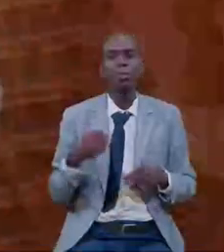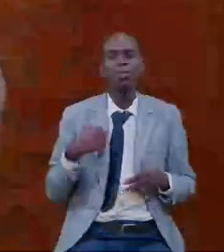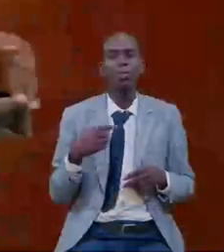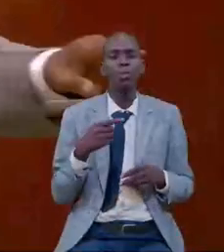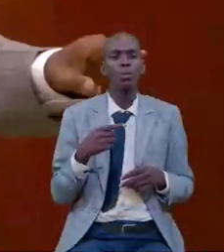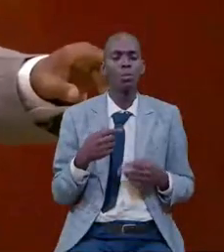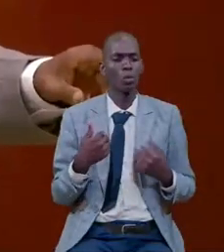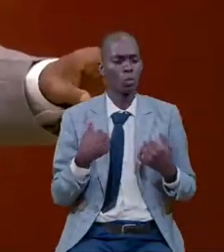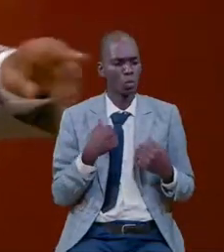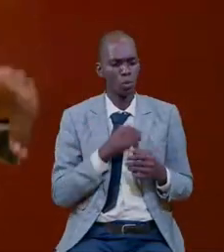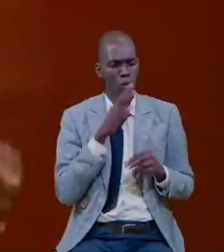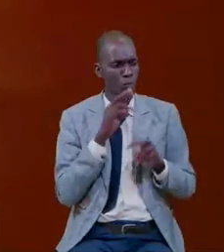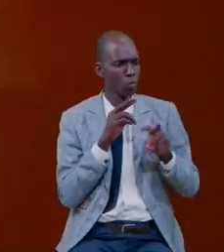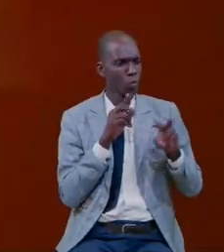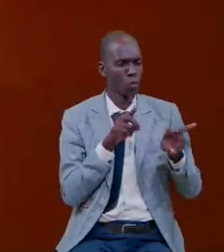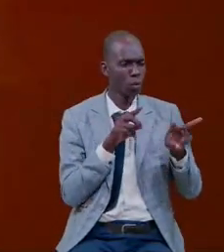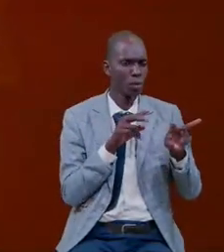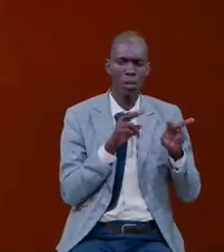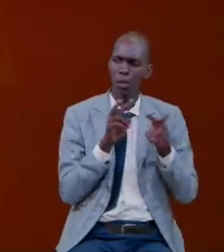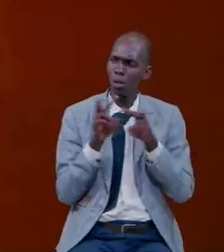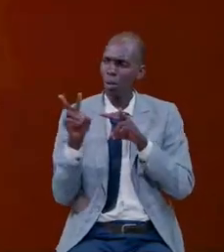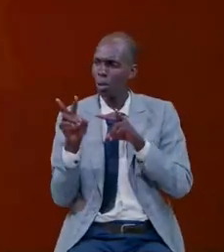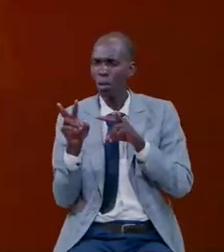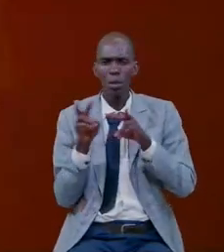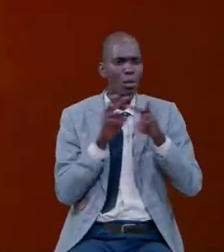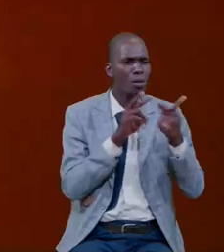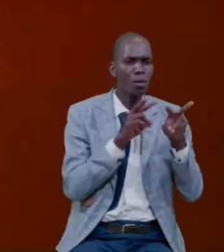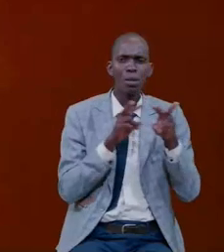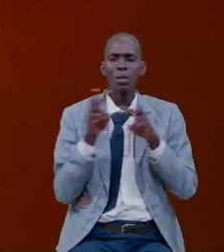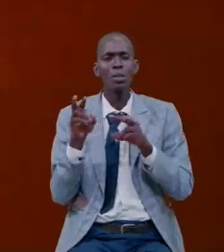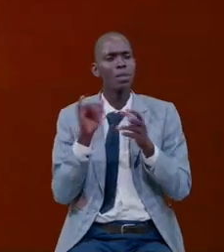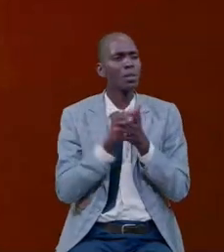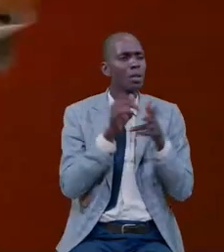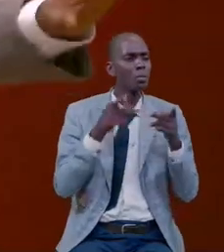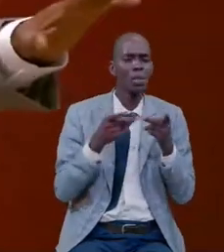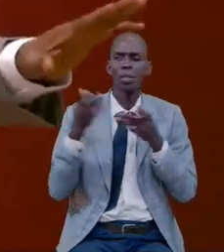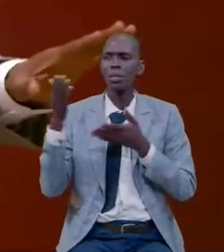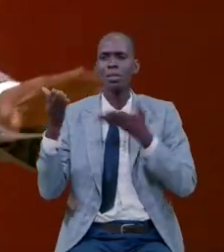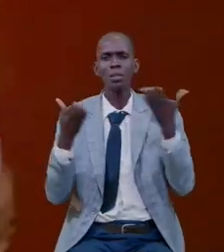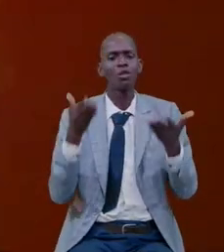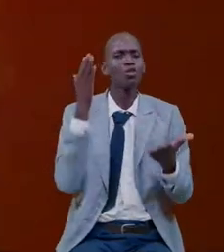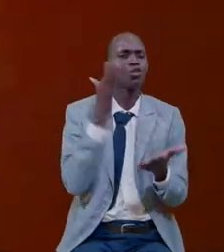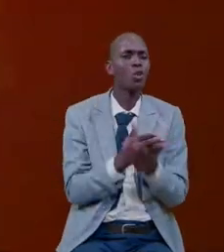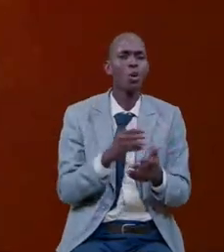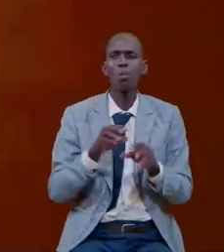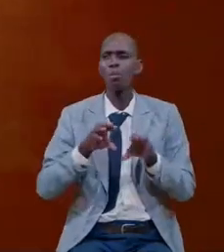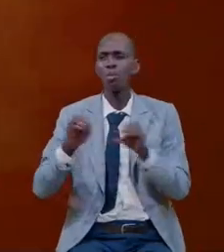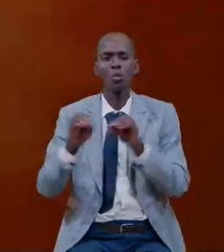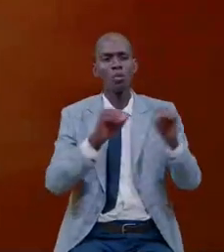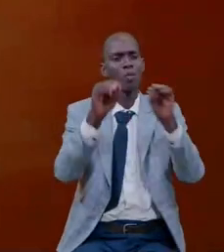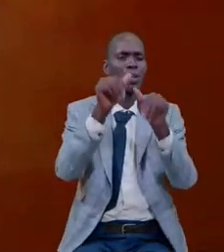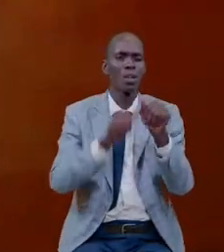On regarde ici, on regarde là-bas, on regarde en haut, on regarde devant, on regarde derrière. Cessez de regarder autour de